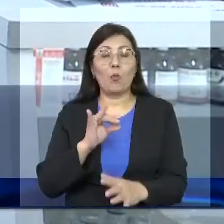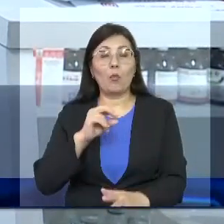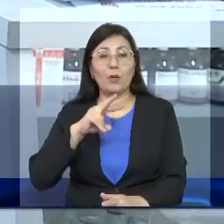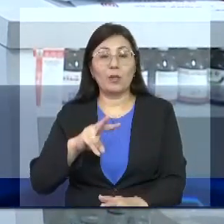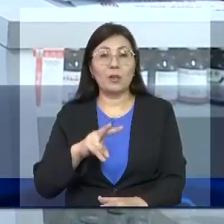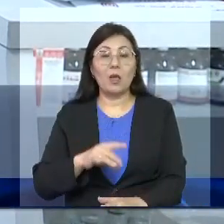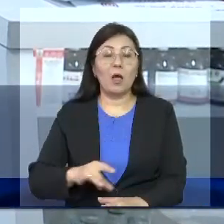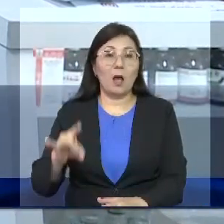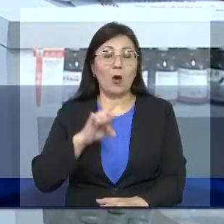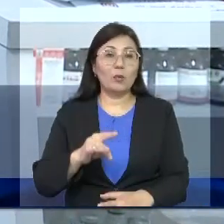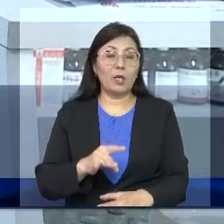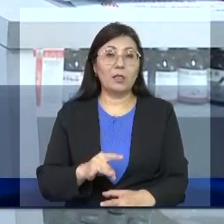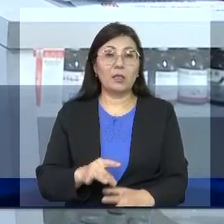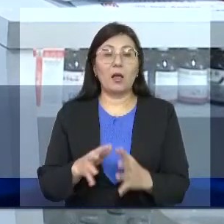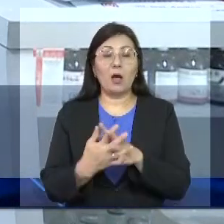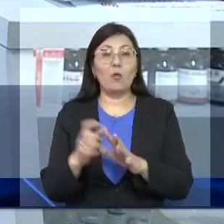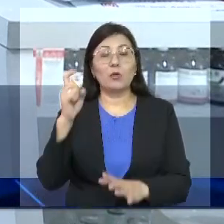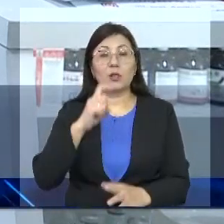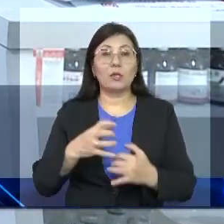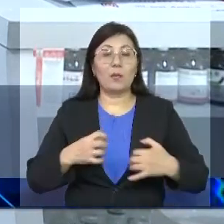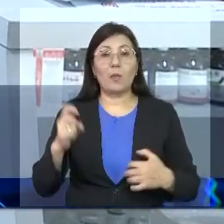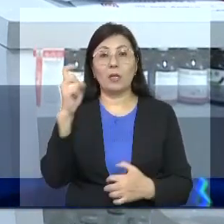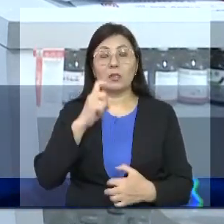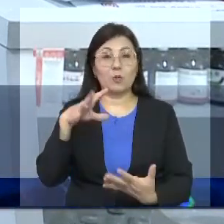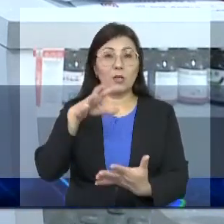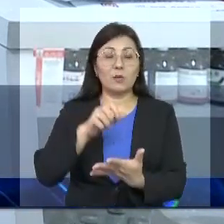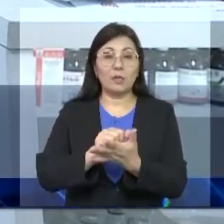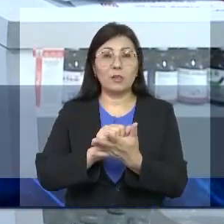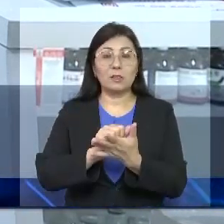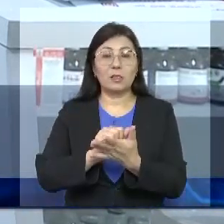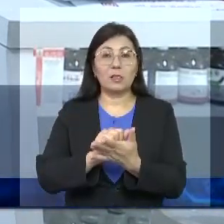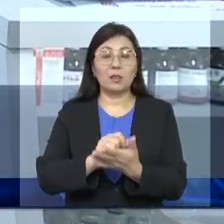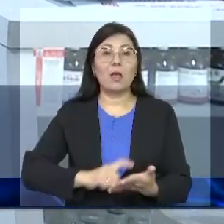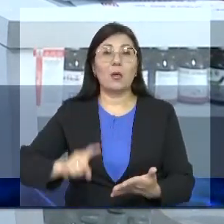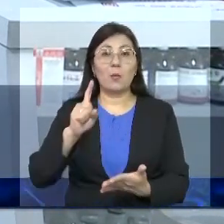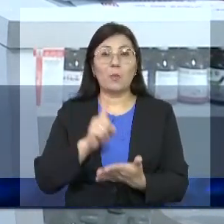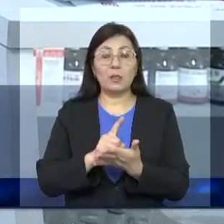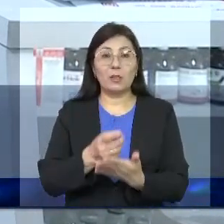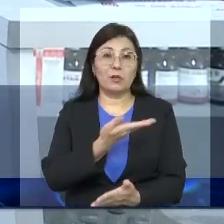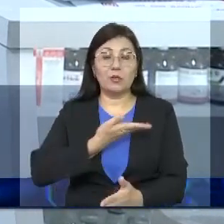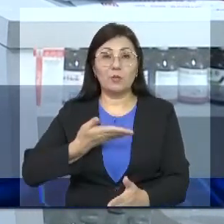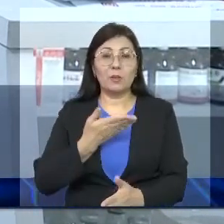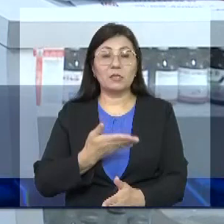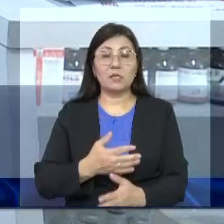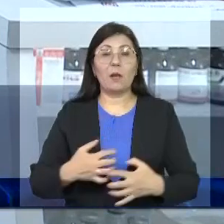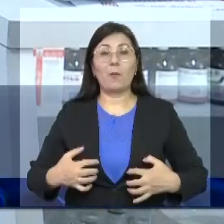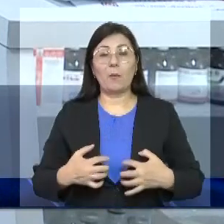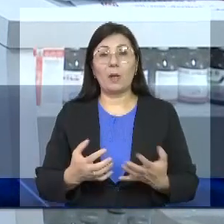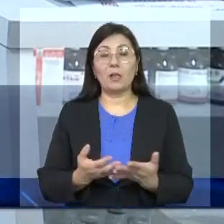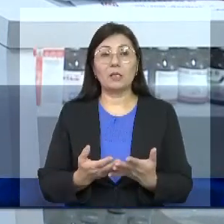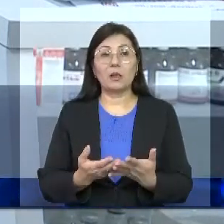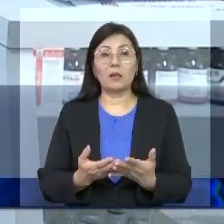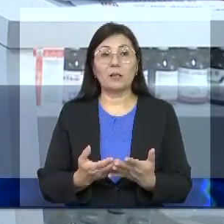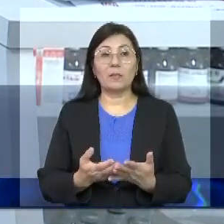отырған халық, яғни ауыл шаруашылығы өте жоғары деңгейде дамыған. Міндетті түрде біз малдың